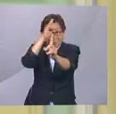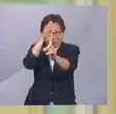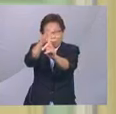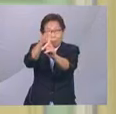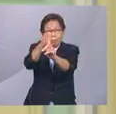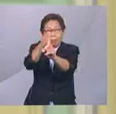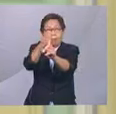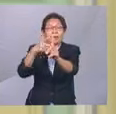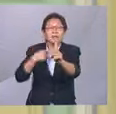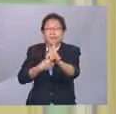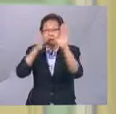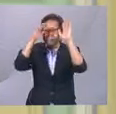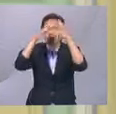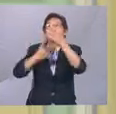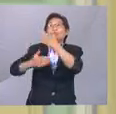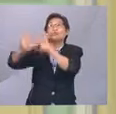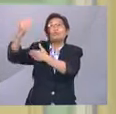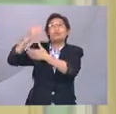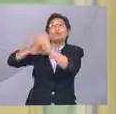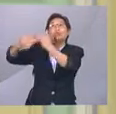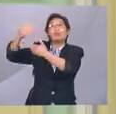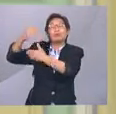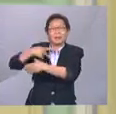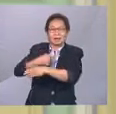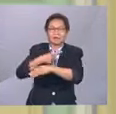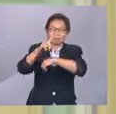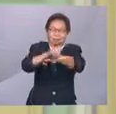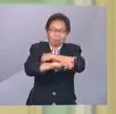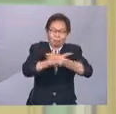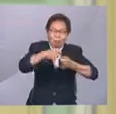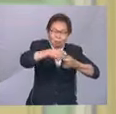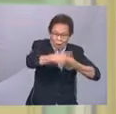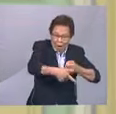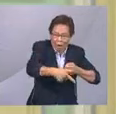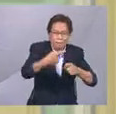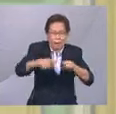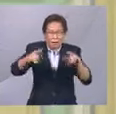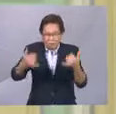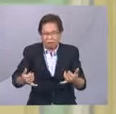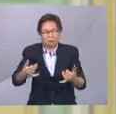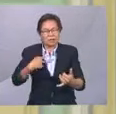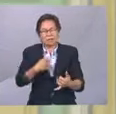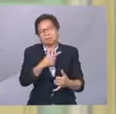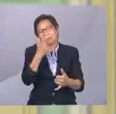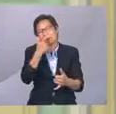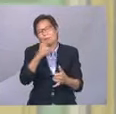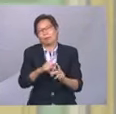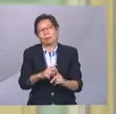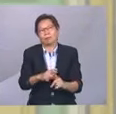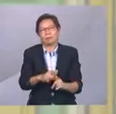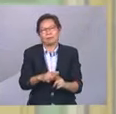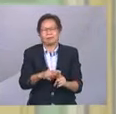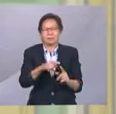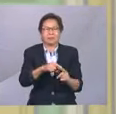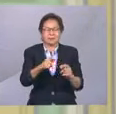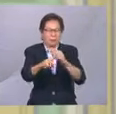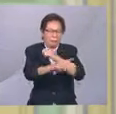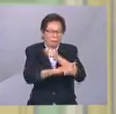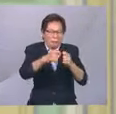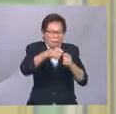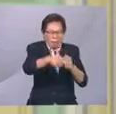I Made tumpuan kita kalau dulu gejala bunyi Kompang tetapi sekarang Nikita tidak lagi meletakkan itu sebagai